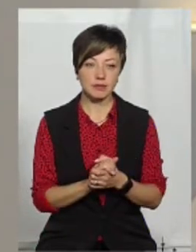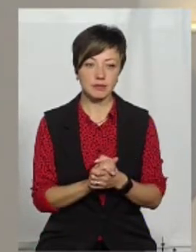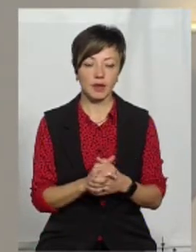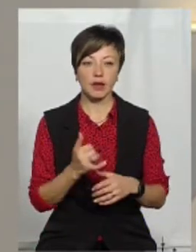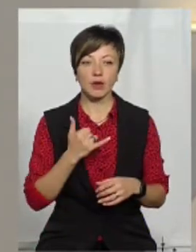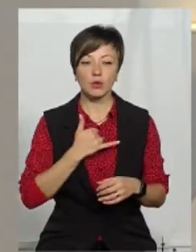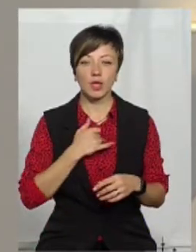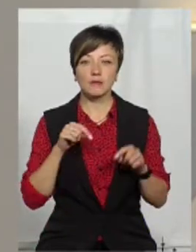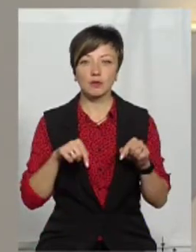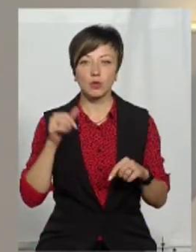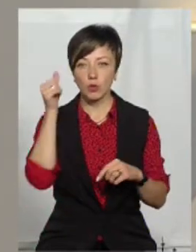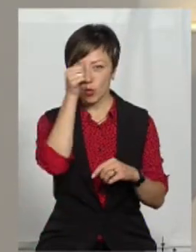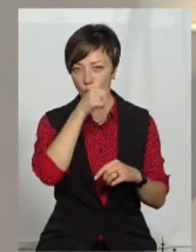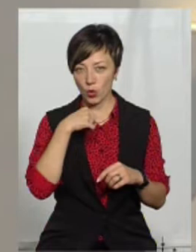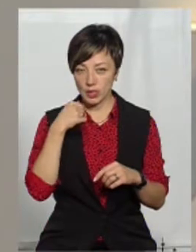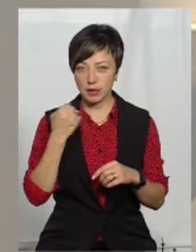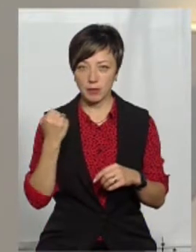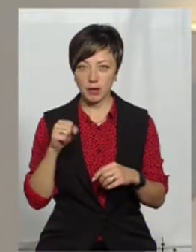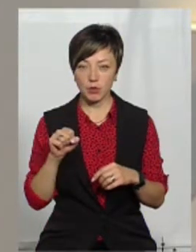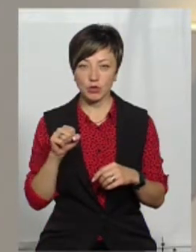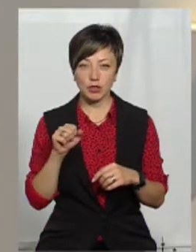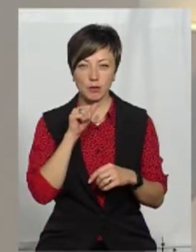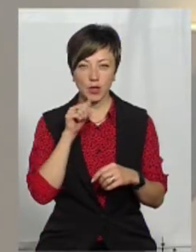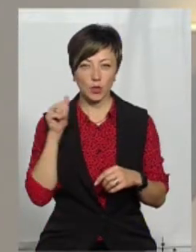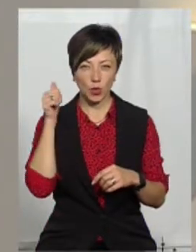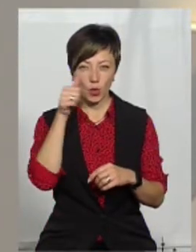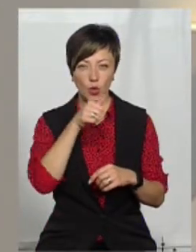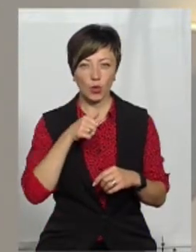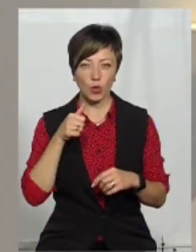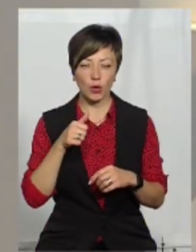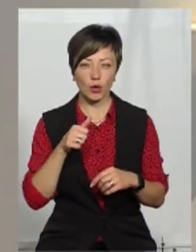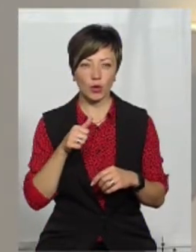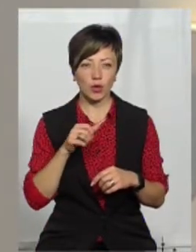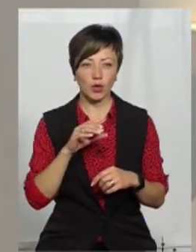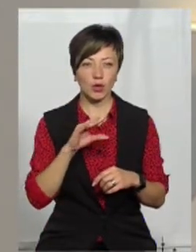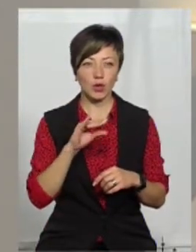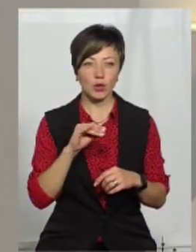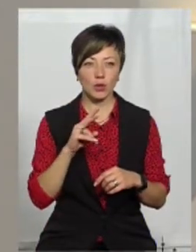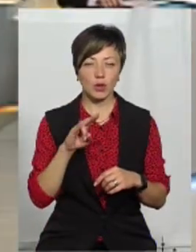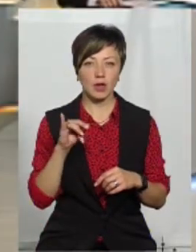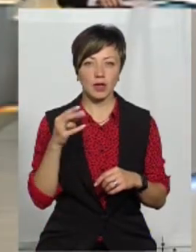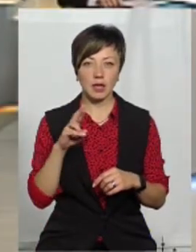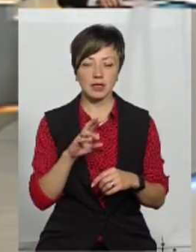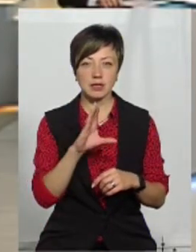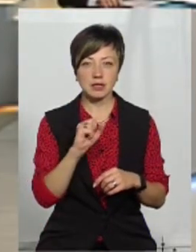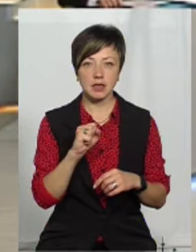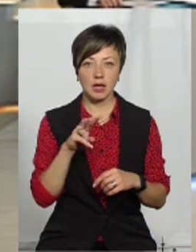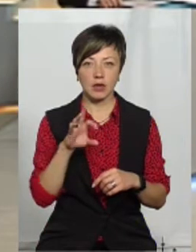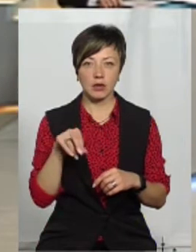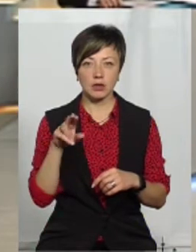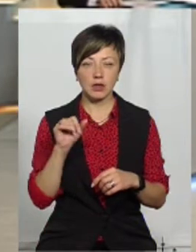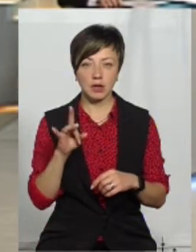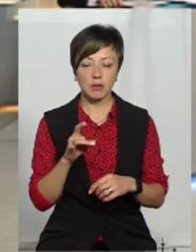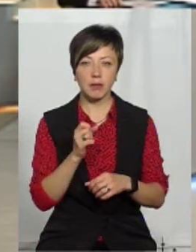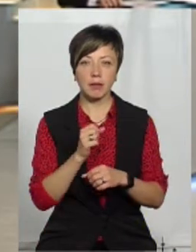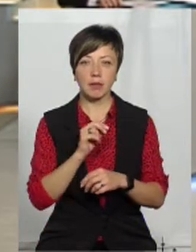У нас в цьому році переможцем минулого року стала пані Юлія Салдан, яка працює референтом апеляційного